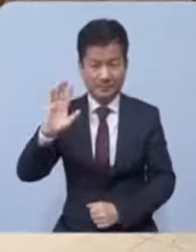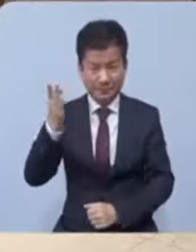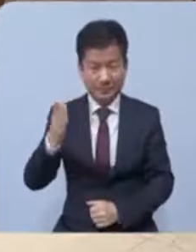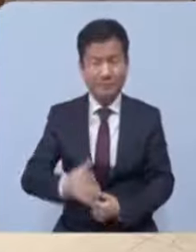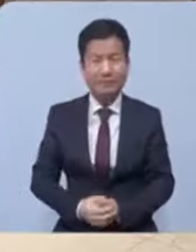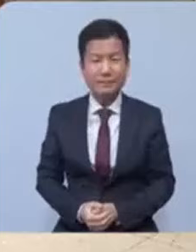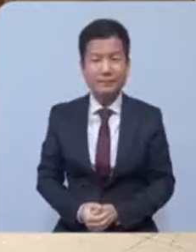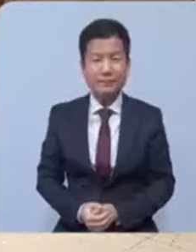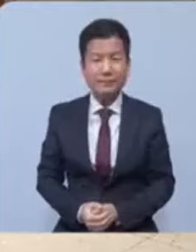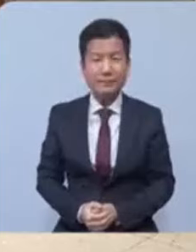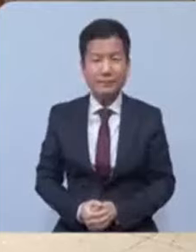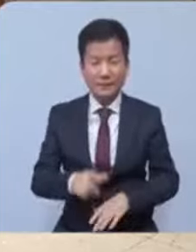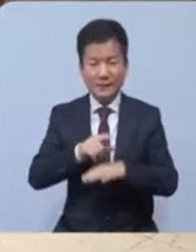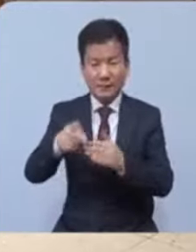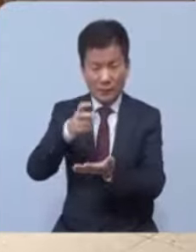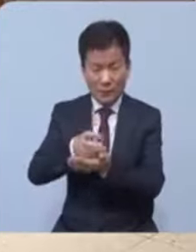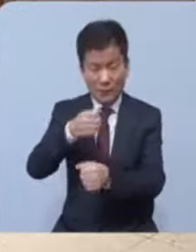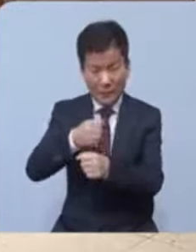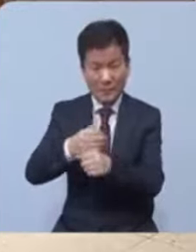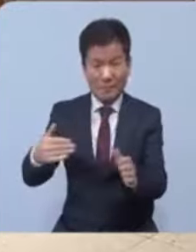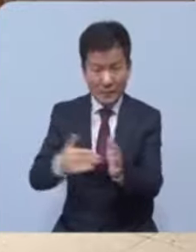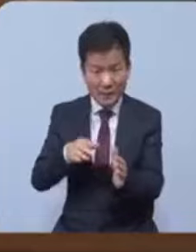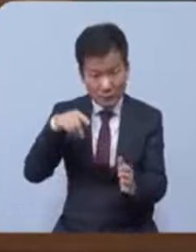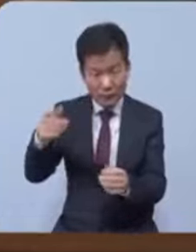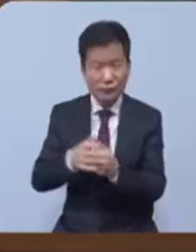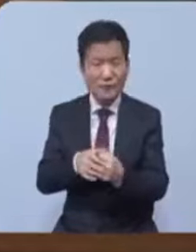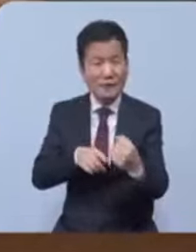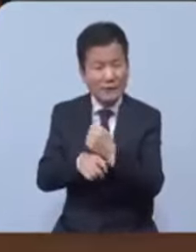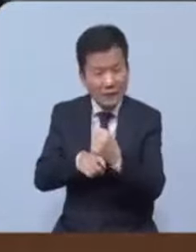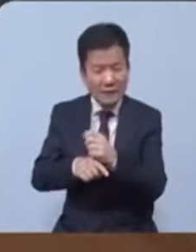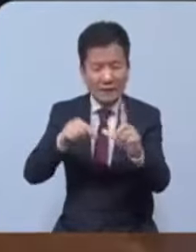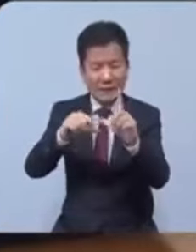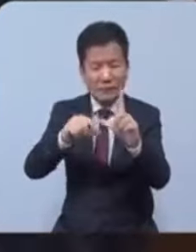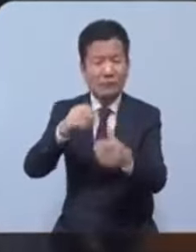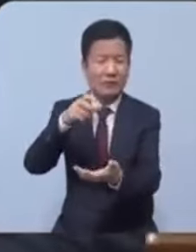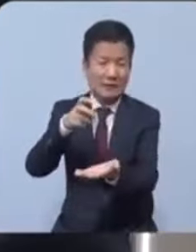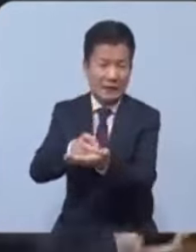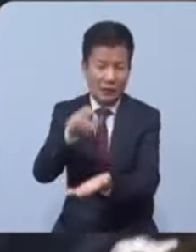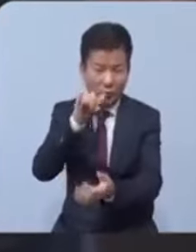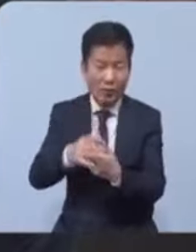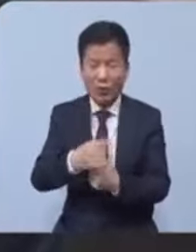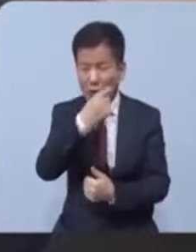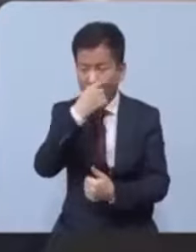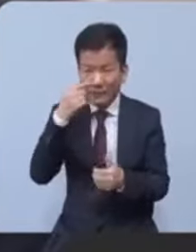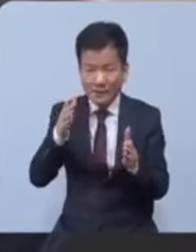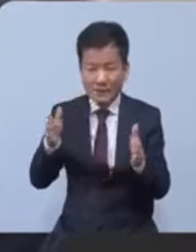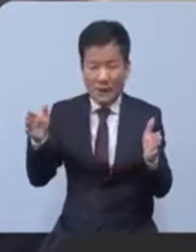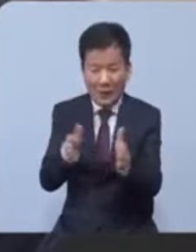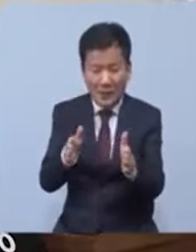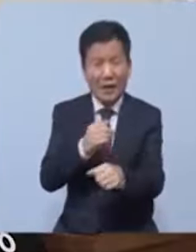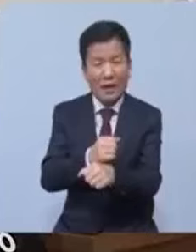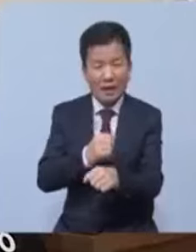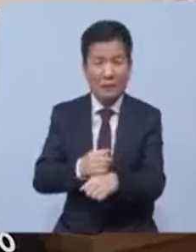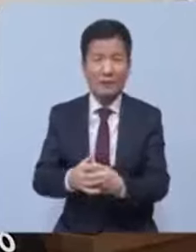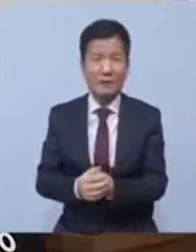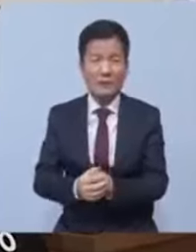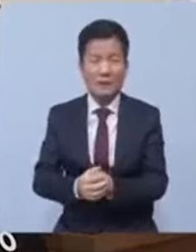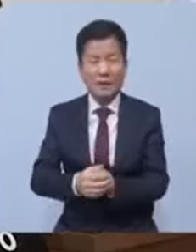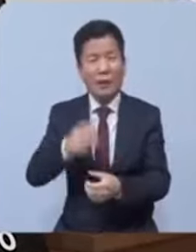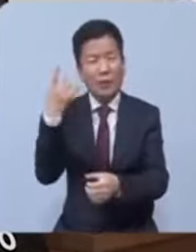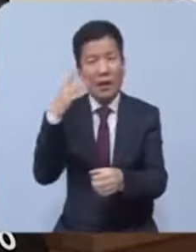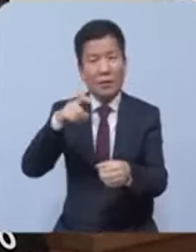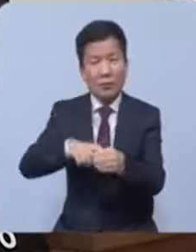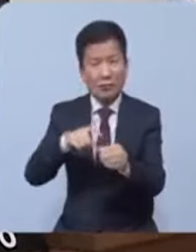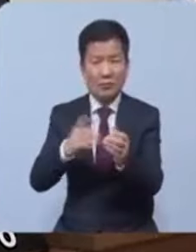생각합니다. 조례를 만든 곳들도 청문 대상을 일부로 한정하거나 검증 범위를 규정하지 않는 등 취지를